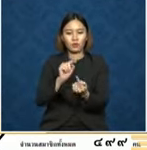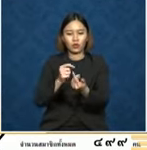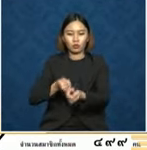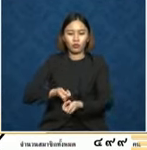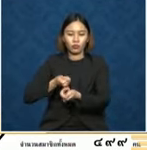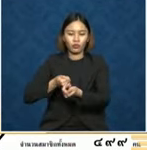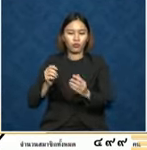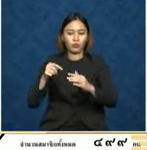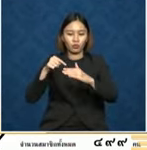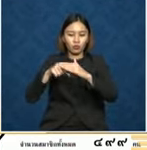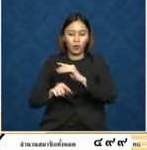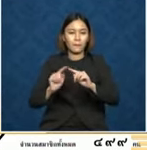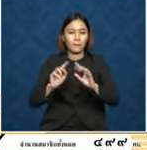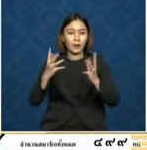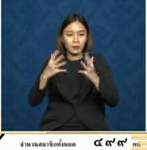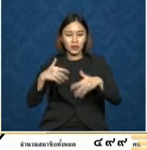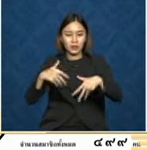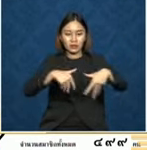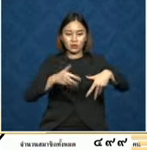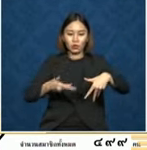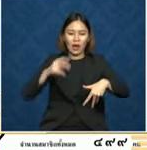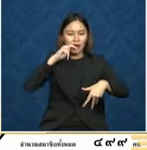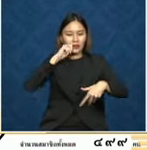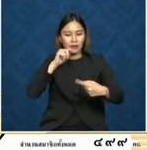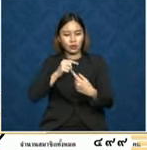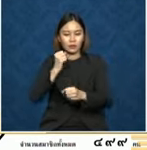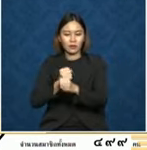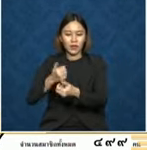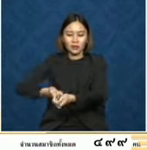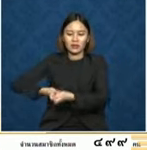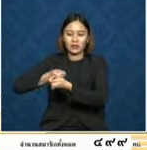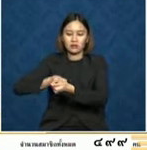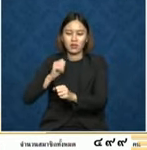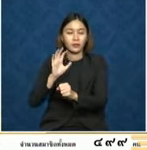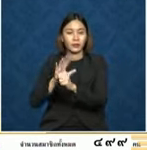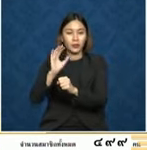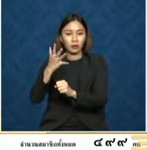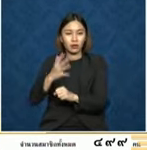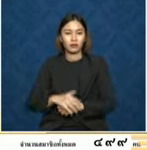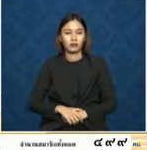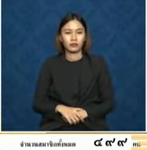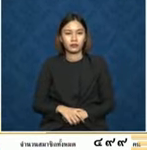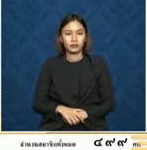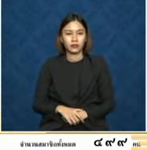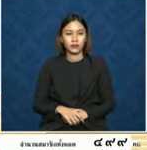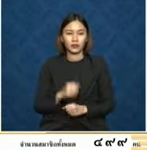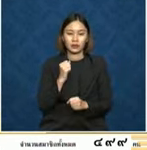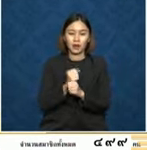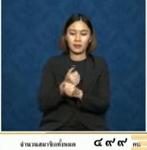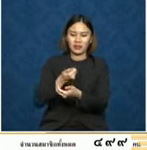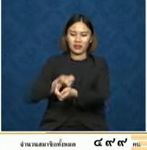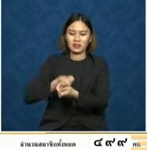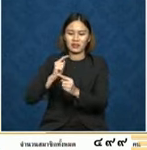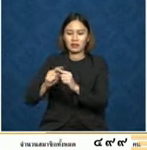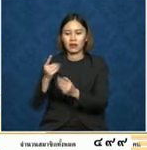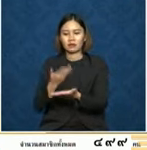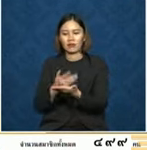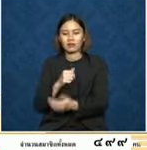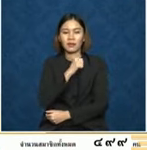อกพี่น้องของเราจะใช้น้ำเพื่อการเกษตรก็ไม่พอใช้ทำการเกษตรก็ขาดทุ